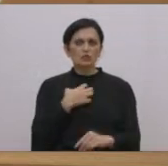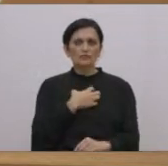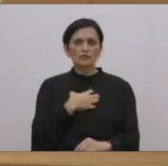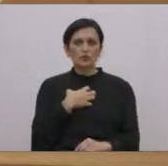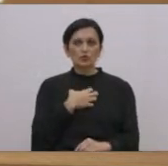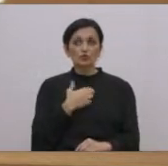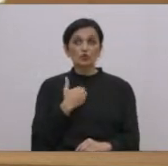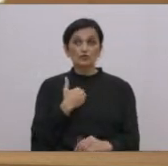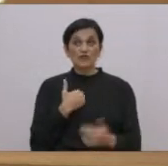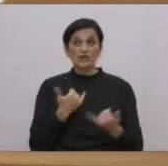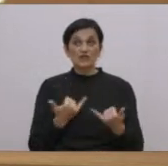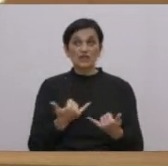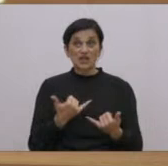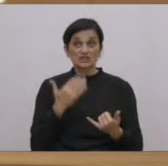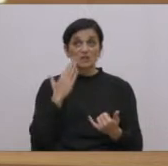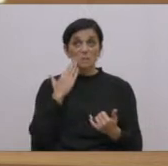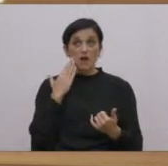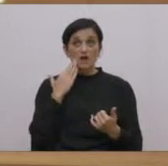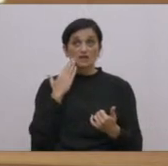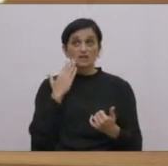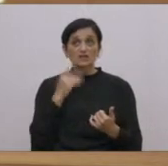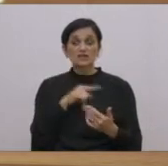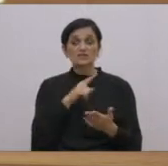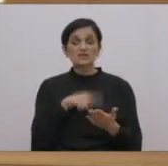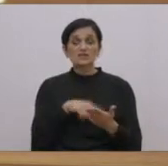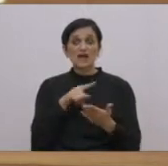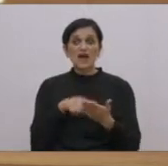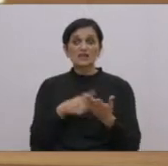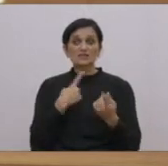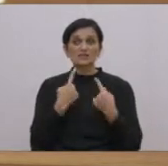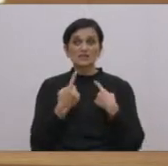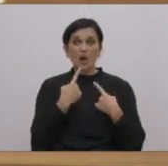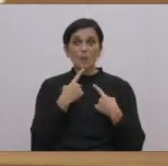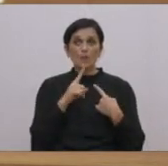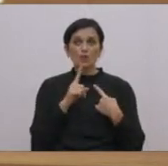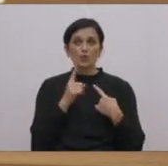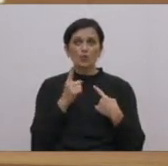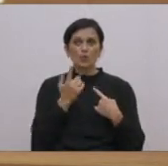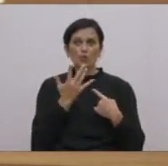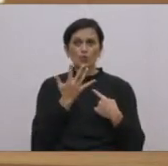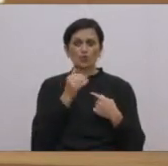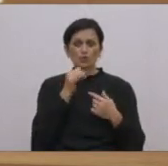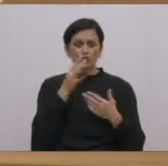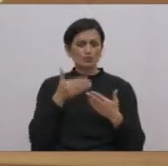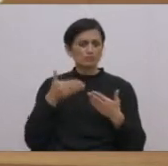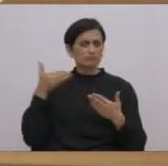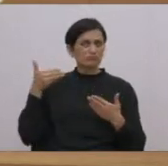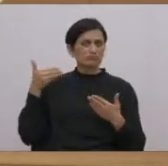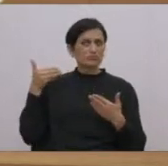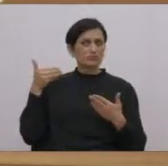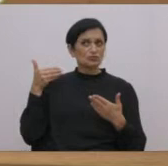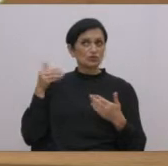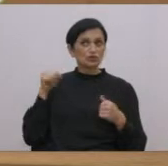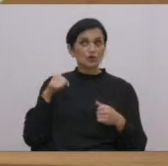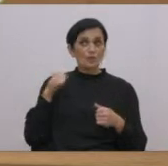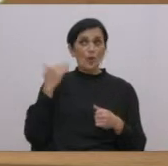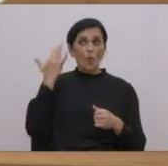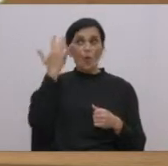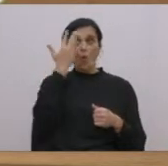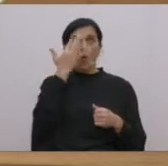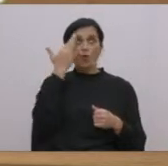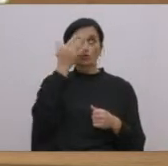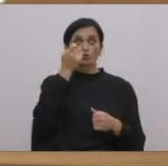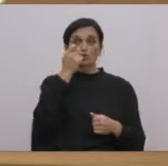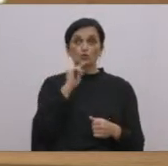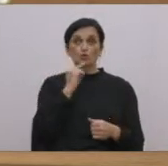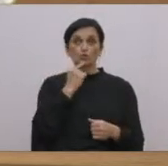და ჩვენ დღეს მართლაც გვიწევს იმ საკითხებზე საუბარი, რაზეც სულ რაღაც 5-6 წლის წინ შეიძლება ოცნებაც კი ცოტა რთული